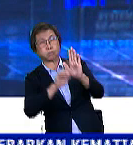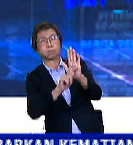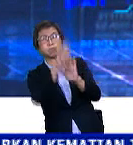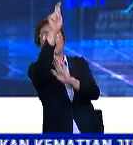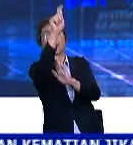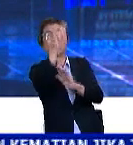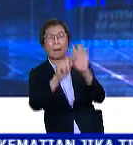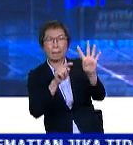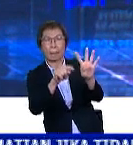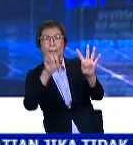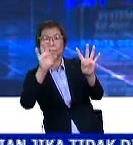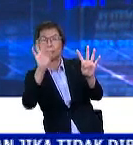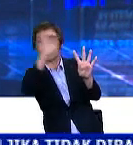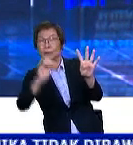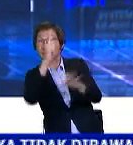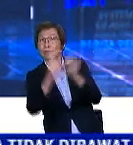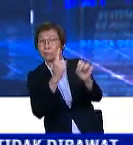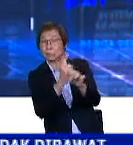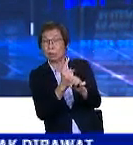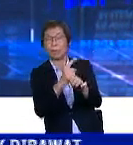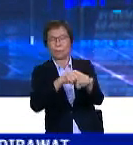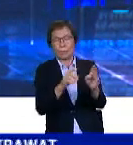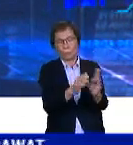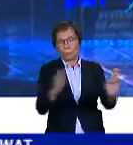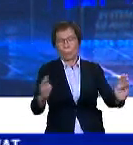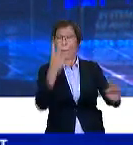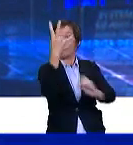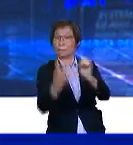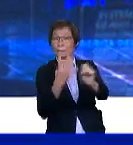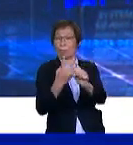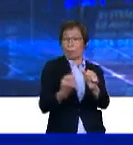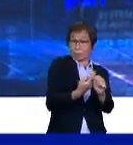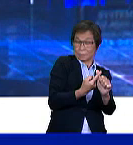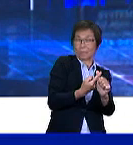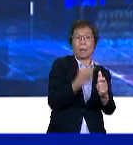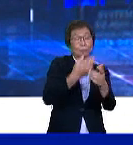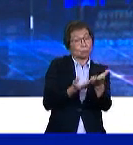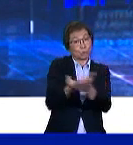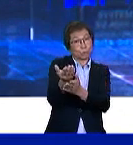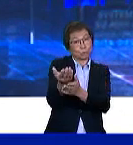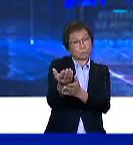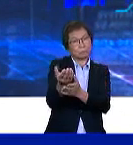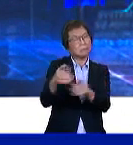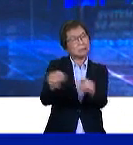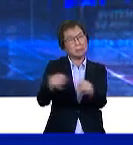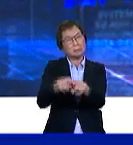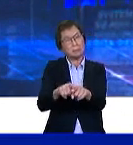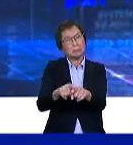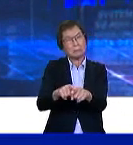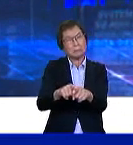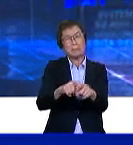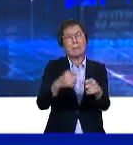tinggi 4.9% setahun dalam tempoh 4 tahun pertama. Sekaligus kesan sama